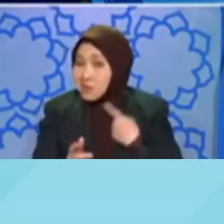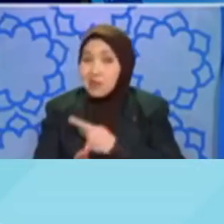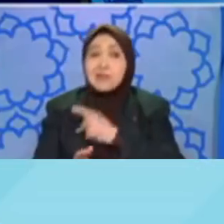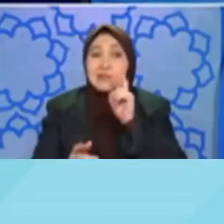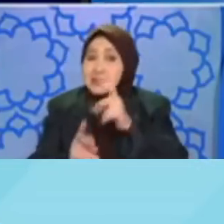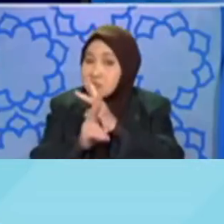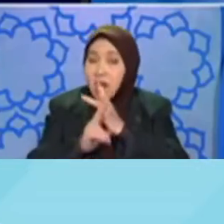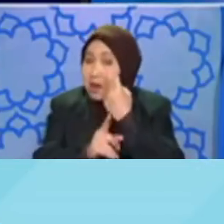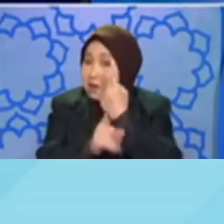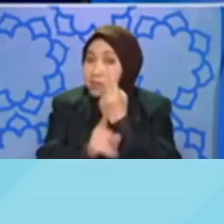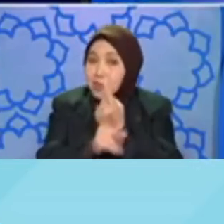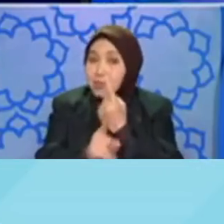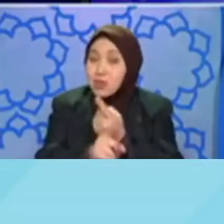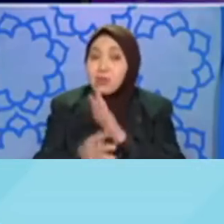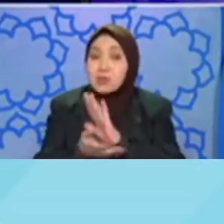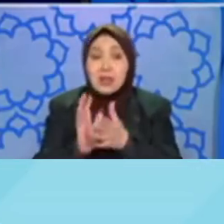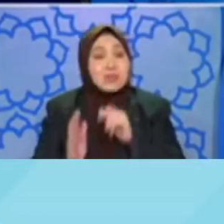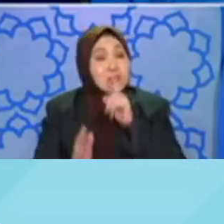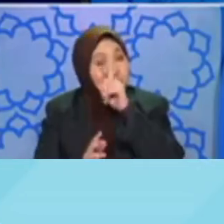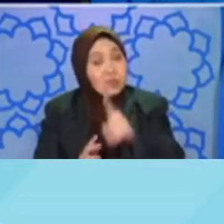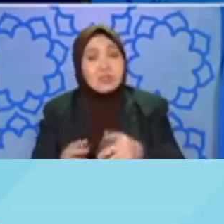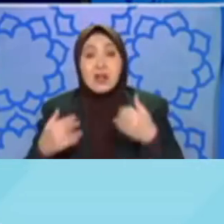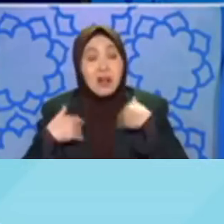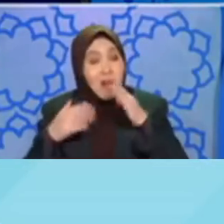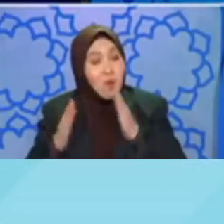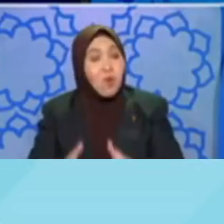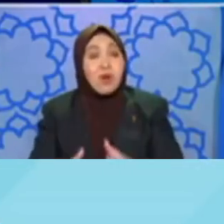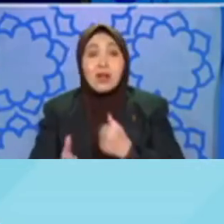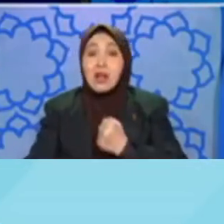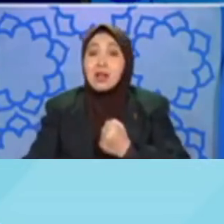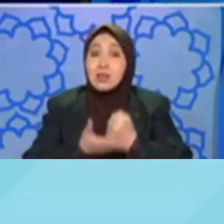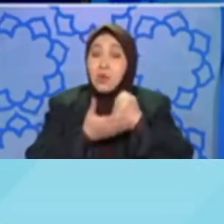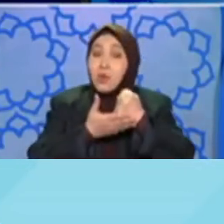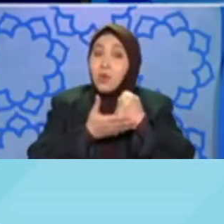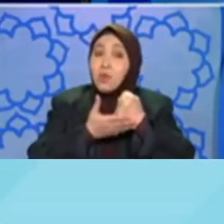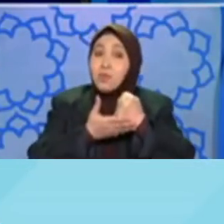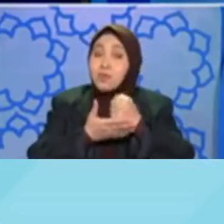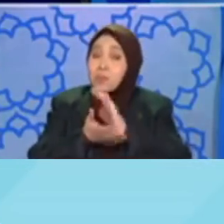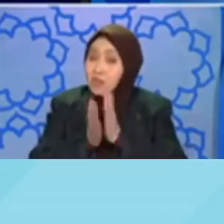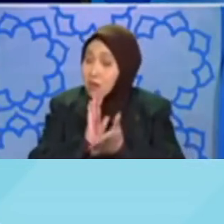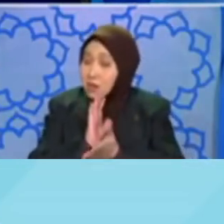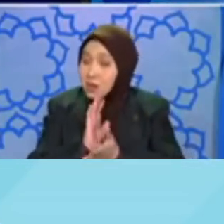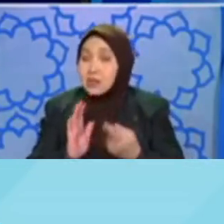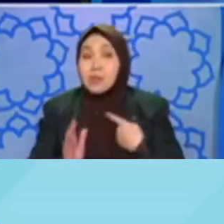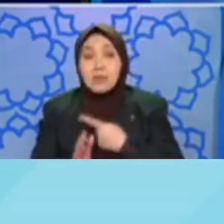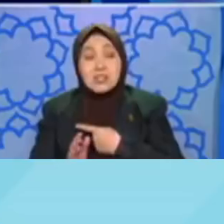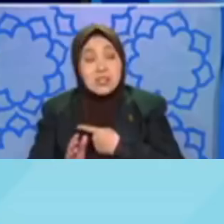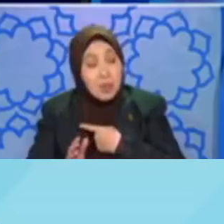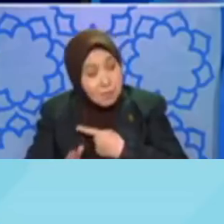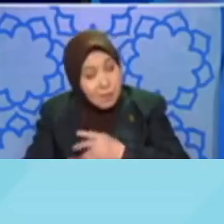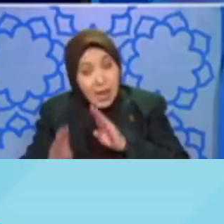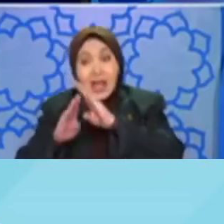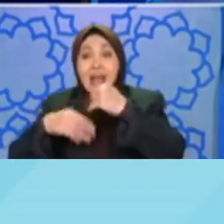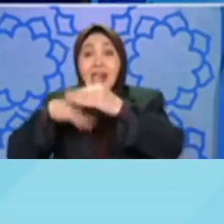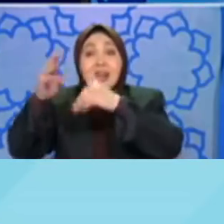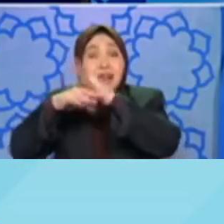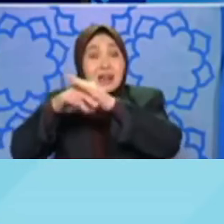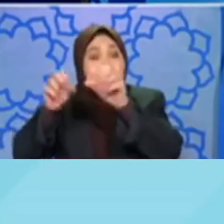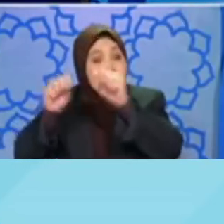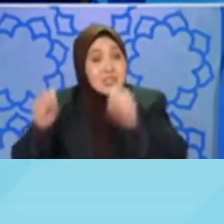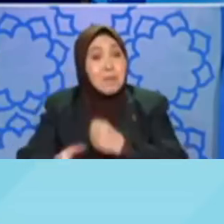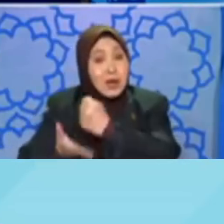kana mansura, sesungguhnya dia adalah orang yang ditolong. Maka kita kena bina sistem menolong sesama sendiri,